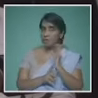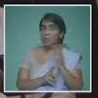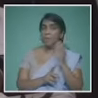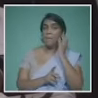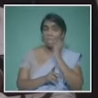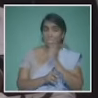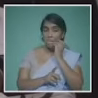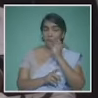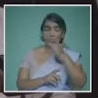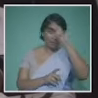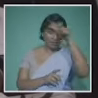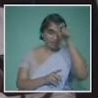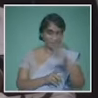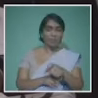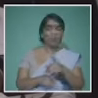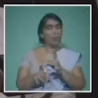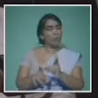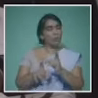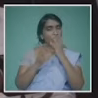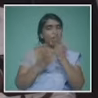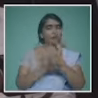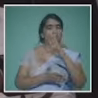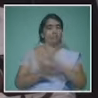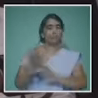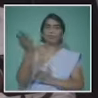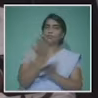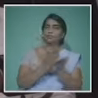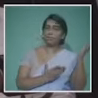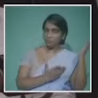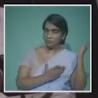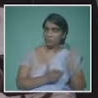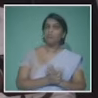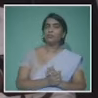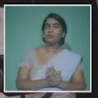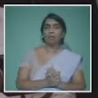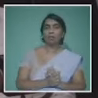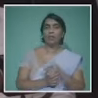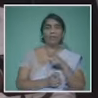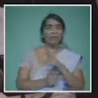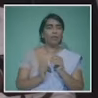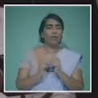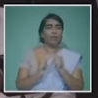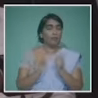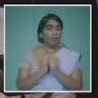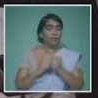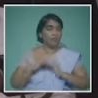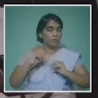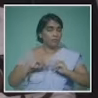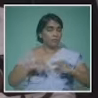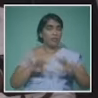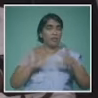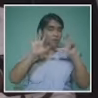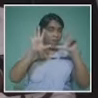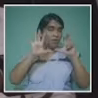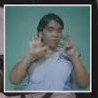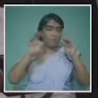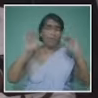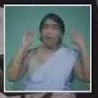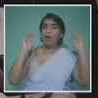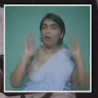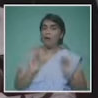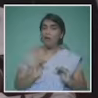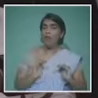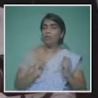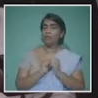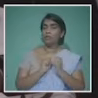මහින්ද දේශප්‍රිය මැතිතුමා ඒ විදිහටම ලිපියක් යොමු කරනවා. මේ අවශ්‍ය වැඩ කටයුතු මේ 8000 සංඛ්‍යාව අඩු කිරීමට